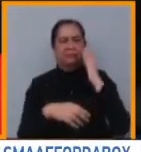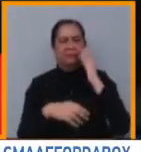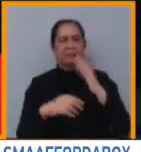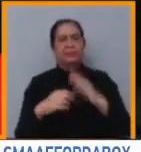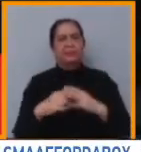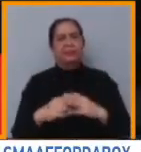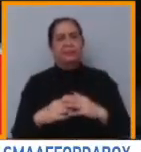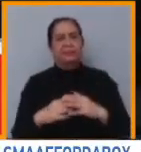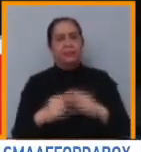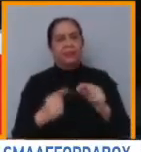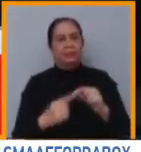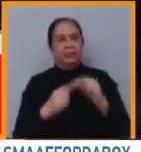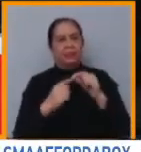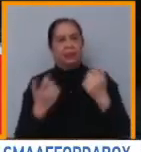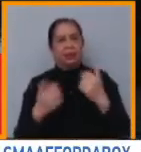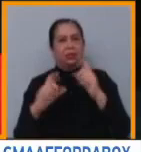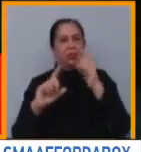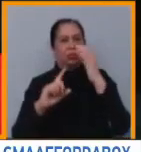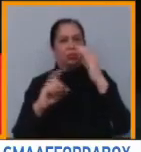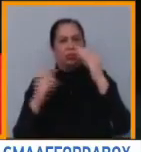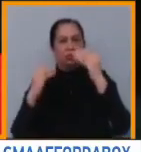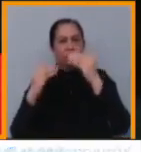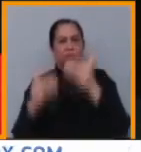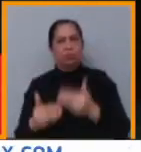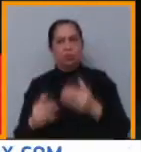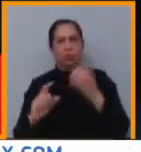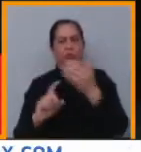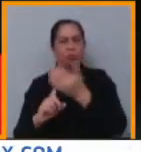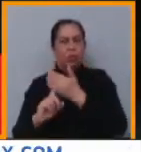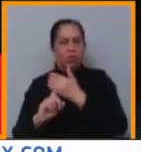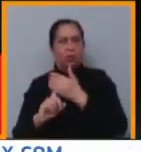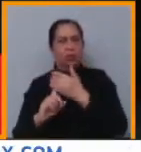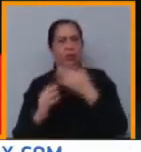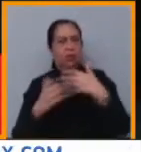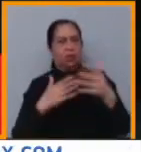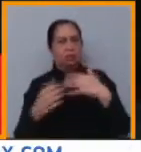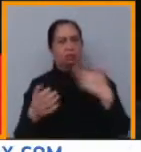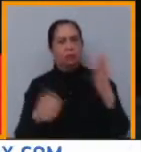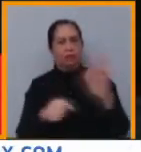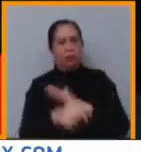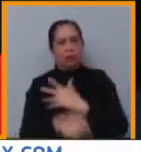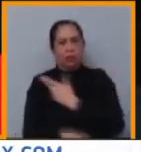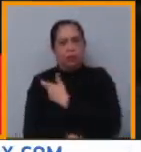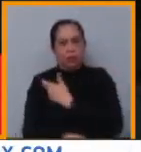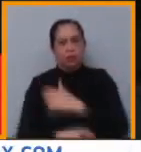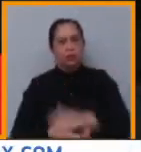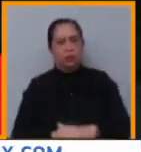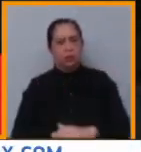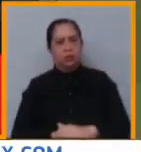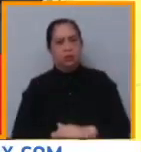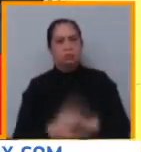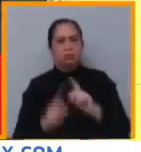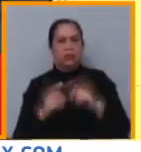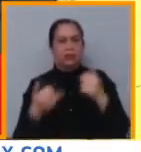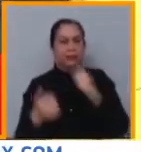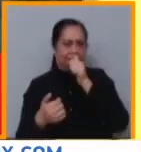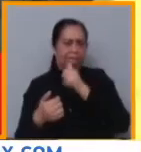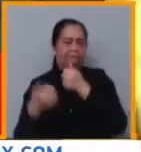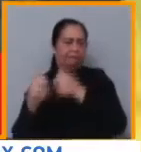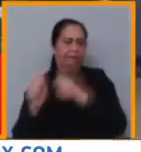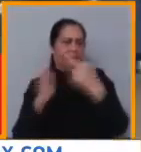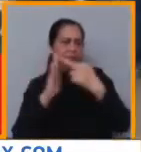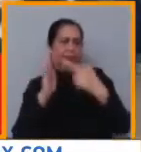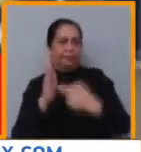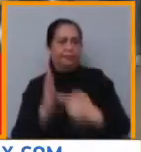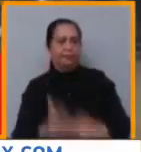pa yung quarantine, na fully vaccinated naman si ma'am. And then, quarantine ako ng 10 days, but I have to comply with the protocol. Nakita niyo dahil